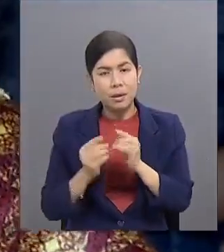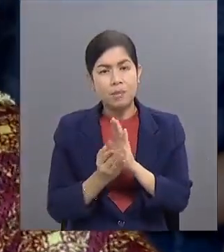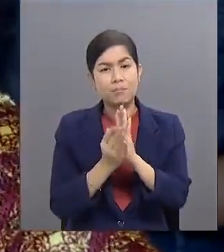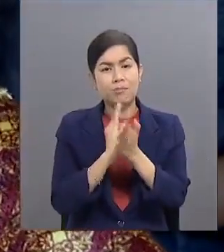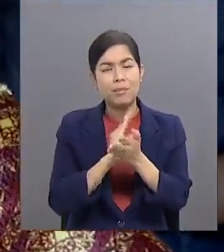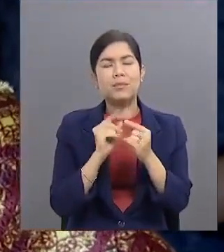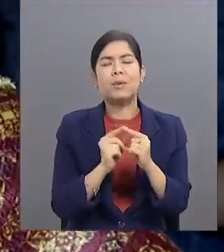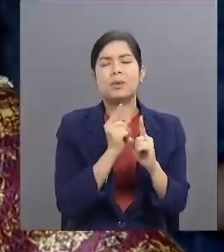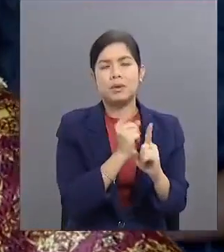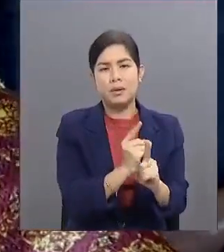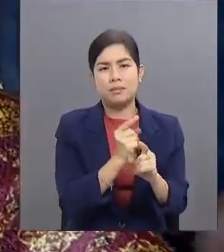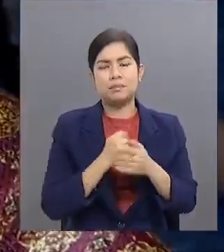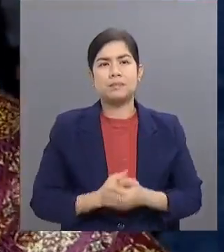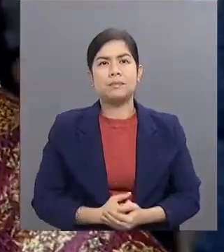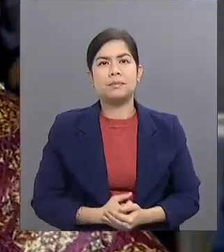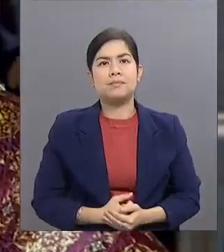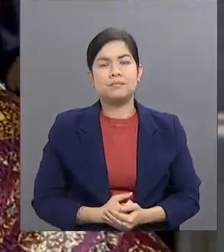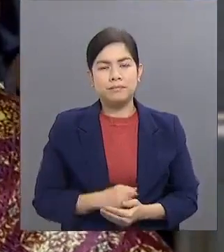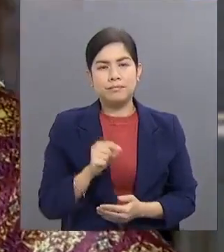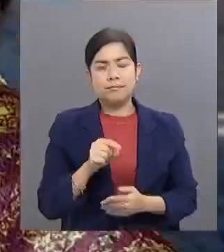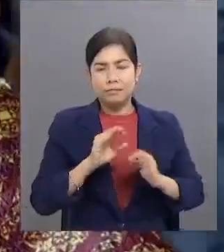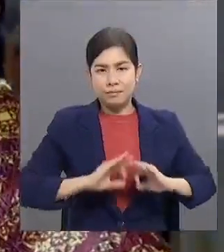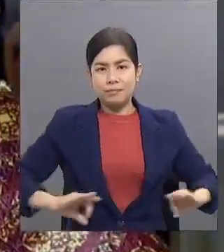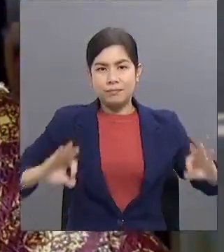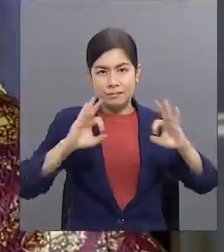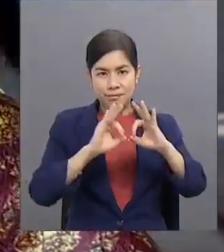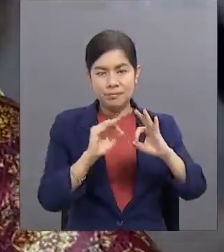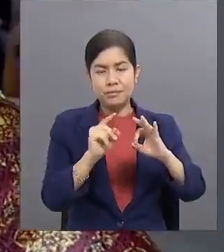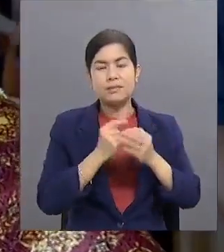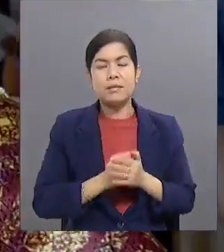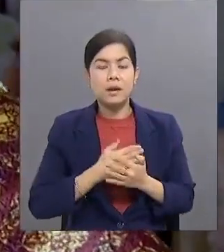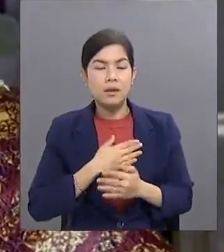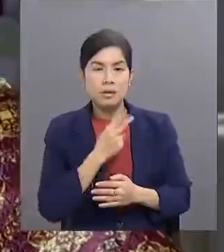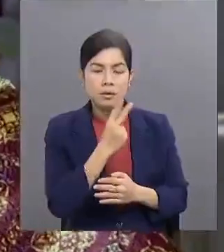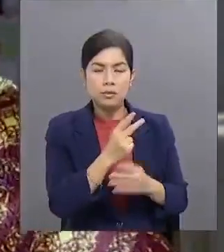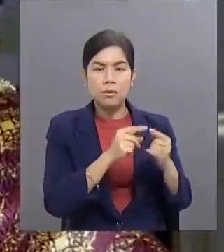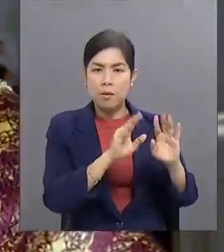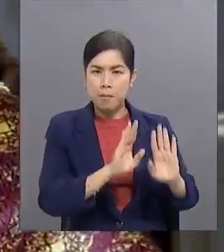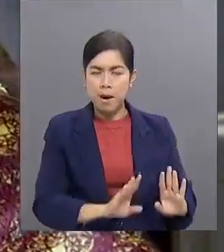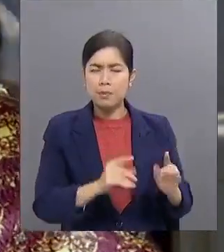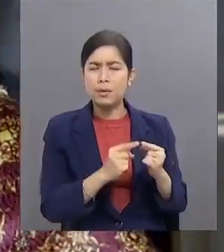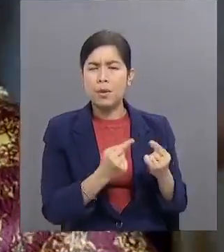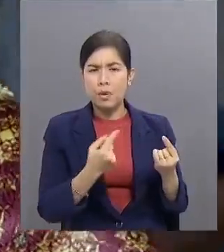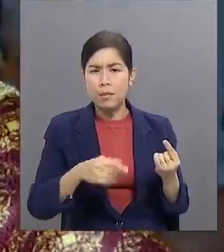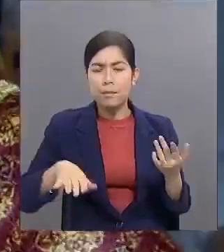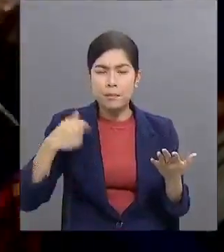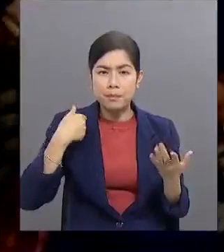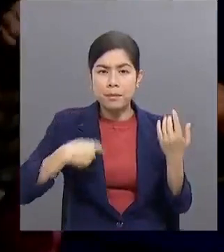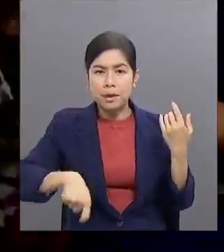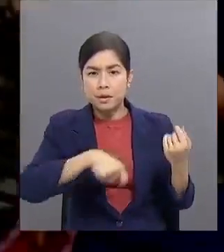แล้วก็หัวบางรองเพราะฉะนั้นตรงนี้เนี่ยก็จะเป็นเราใช้สื่อดนตรีเข้าเป็นตัวร้อยเรียงเรื่